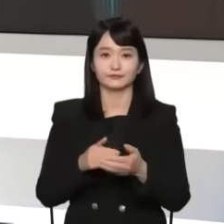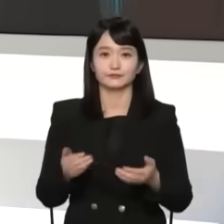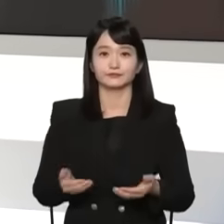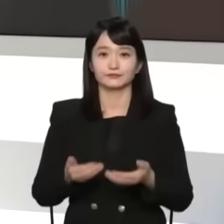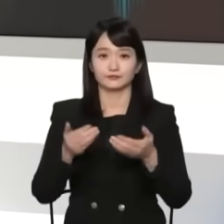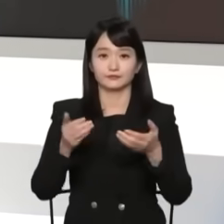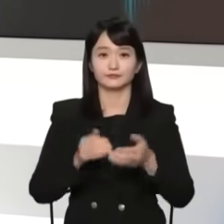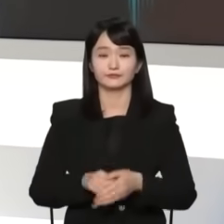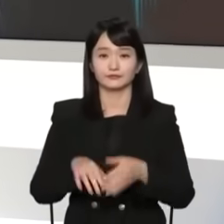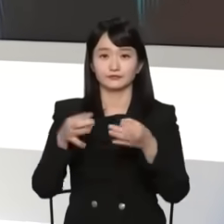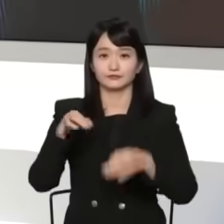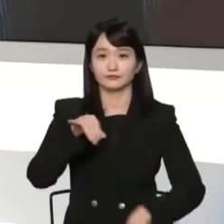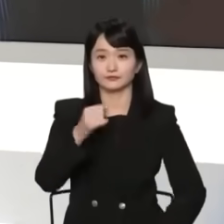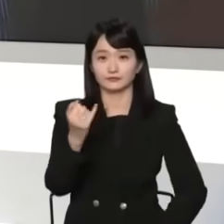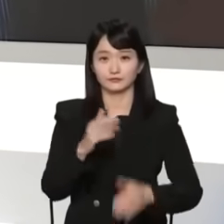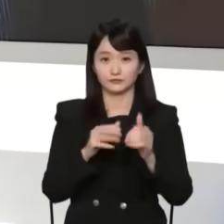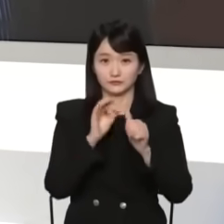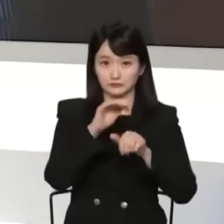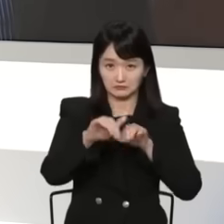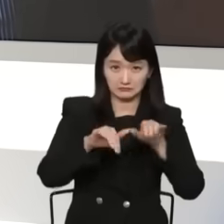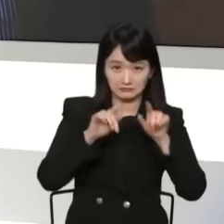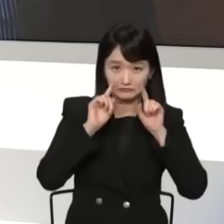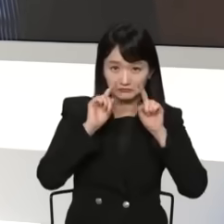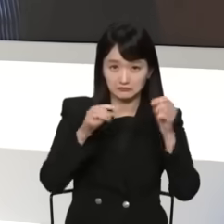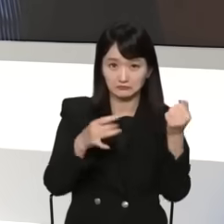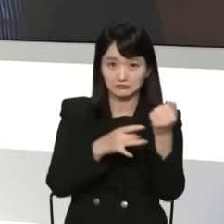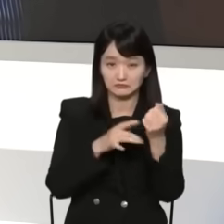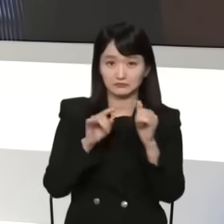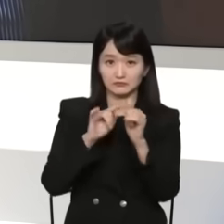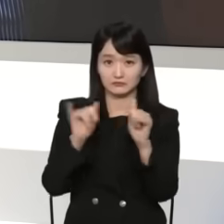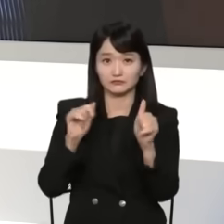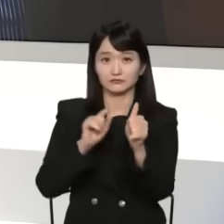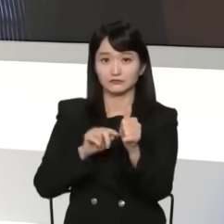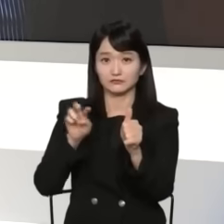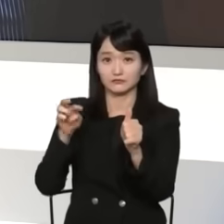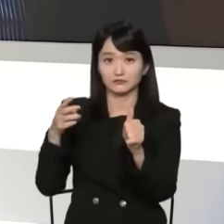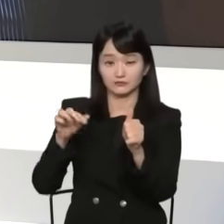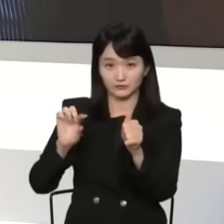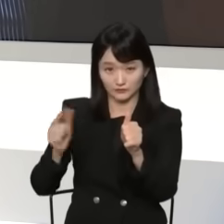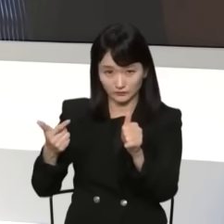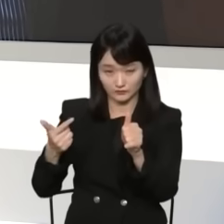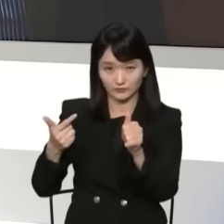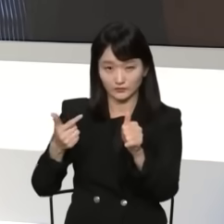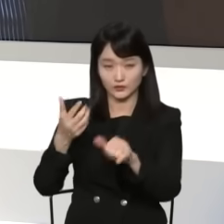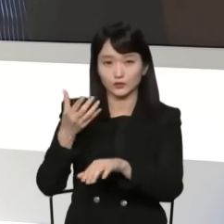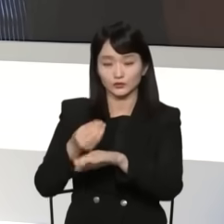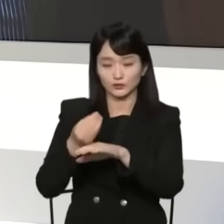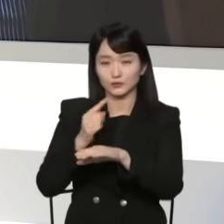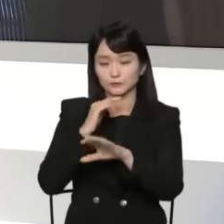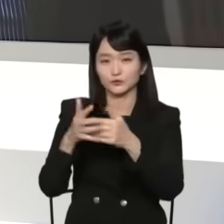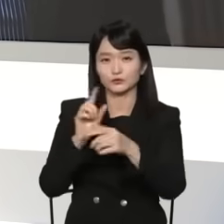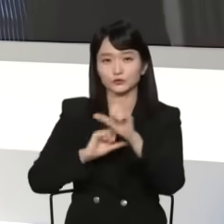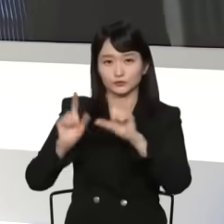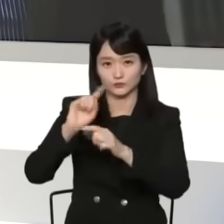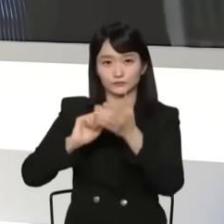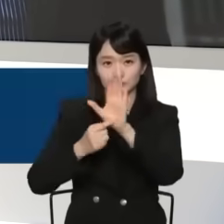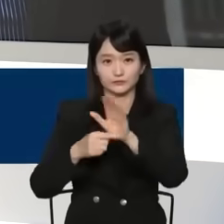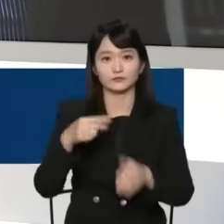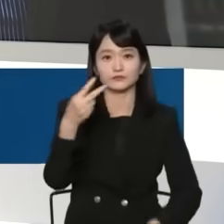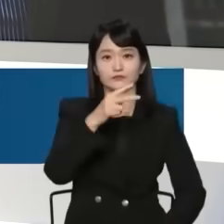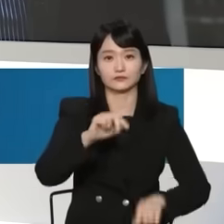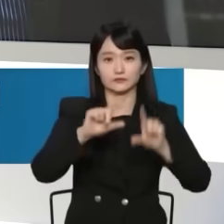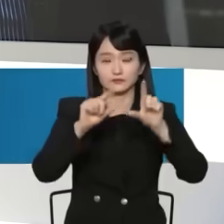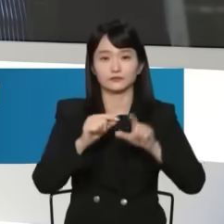김건희 여사 공천개입 의혹의 핵심 인물인 명태 씨의 녹취를 민주당이 추가로 공개했습니다 2022년 서울